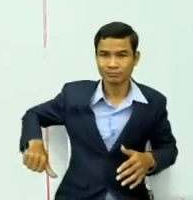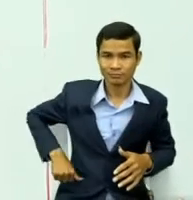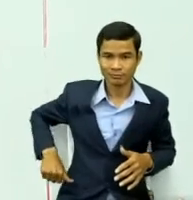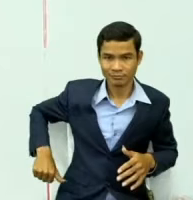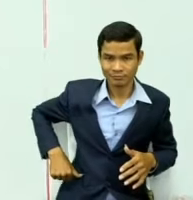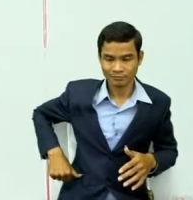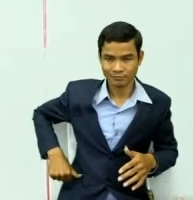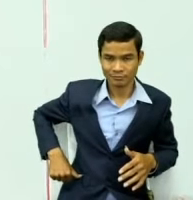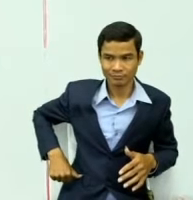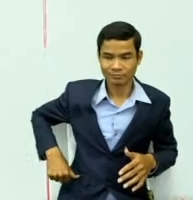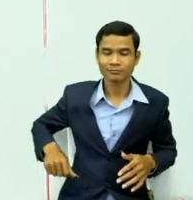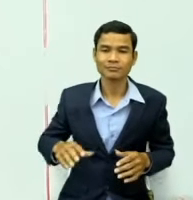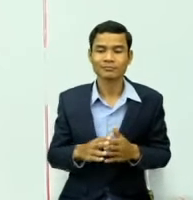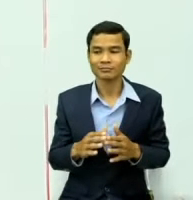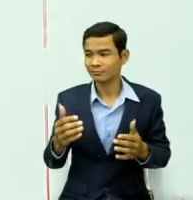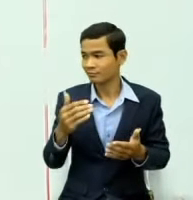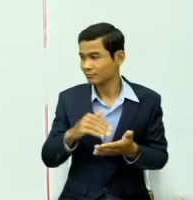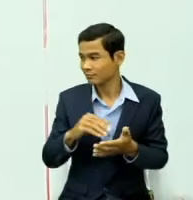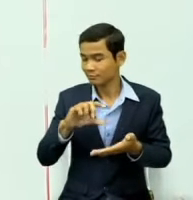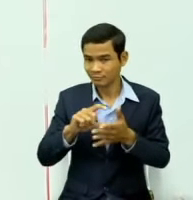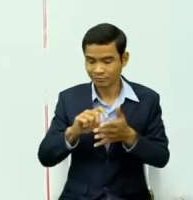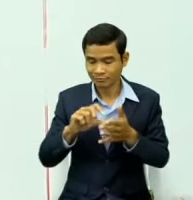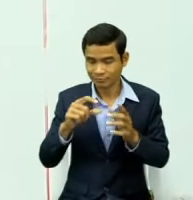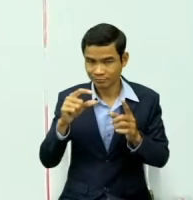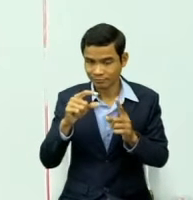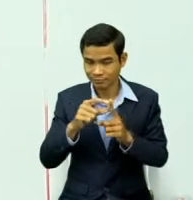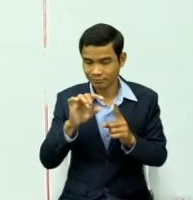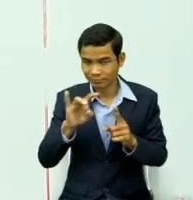chà nè rú an xong rồi cộng đầu tiên